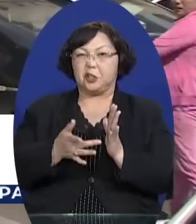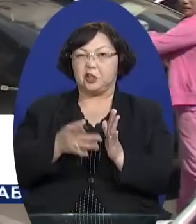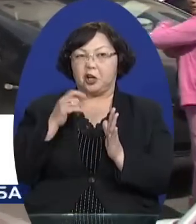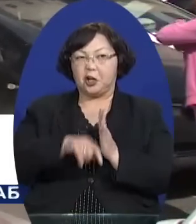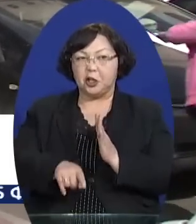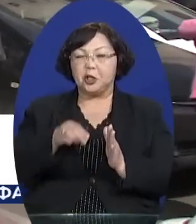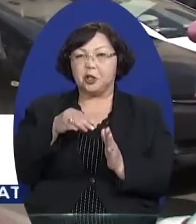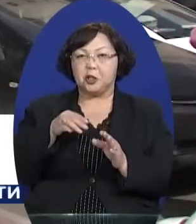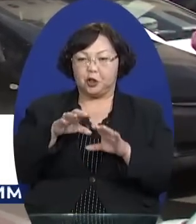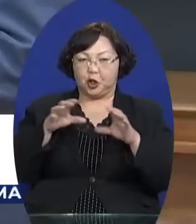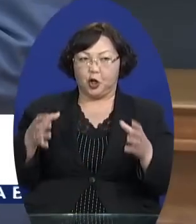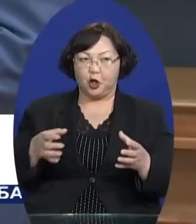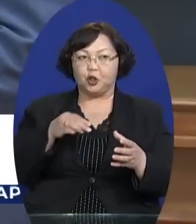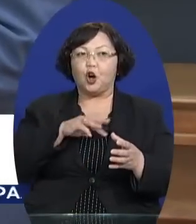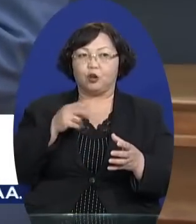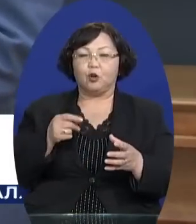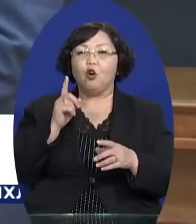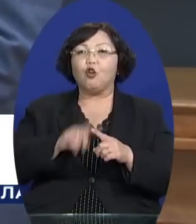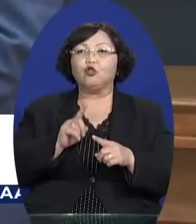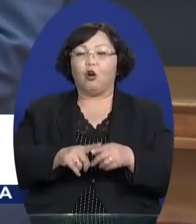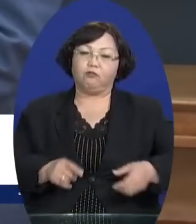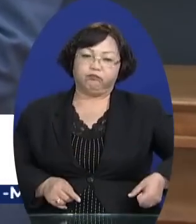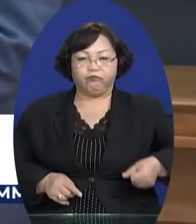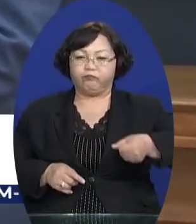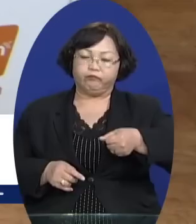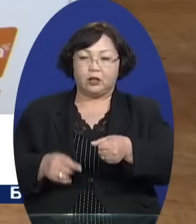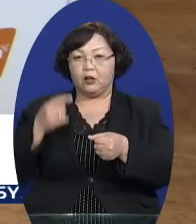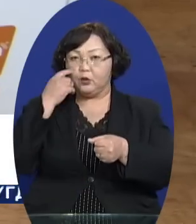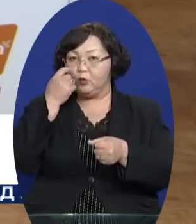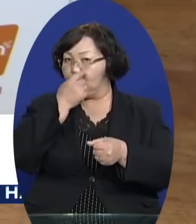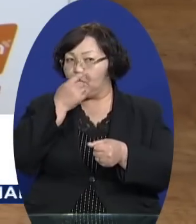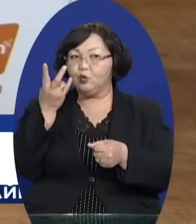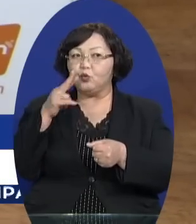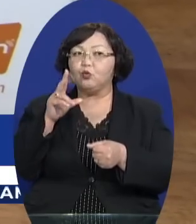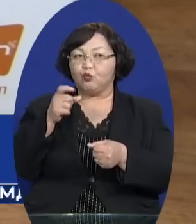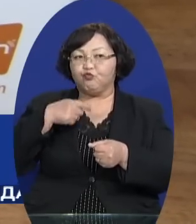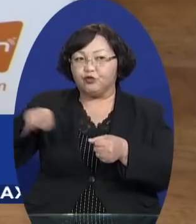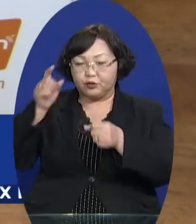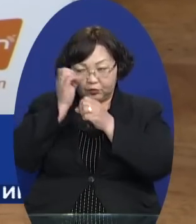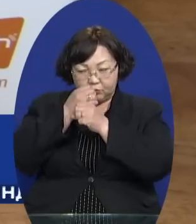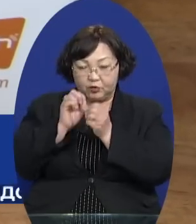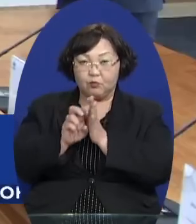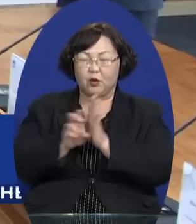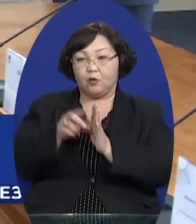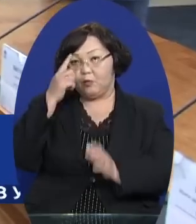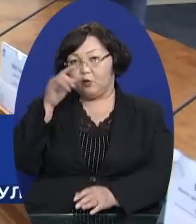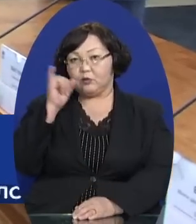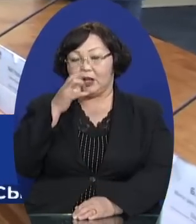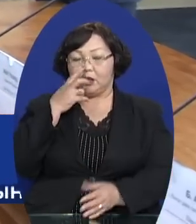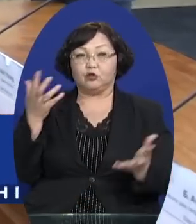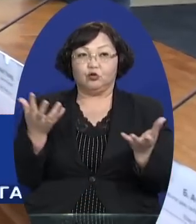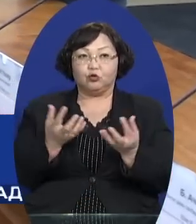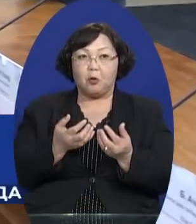Энэ төхөөрөмж нь авсаарах учраас хөдөө орон нутагт авч очоод нүдний оншилгоо их боломжтойгоор давуу талтай. Энэ төрлийн багж манай улсад цөөн тоогоор байдаг